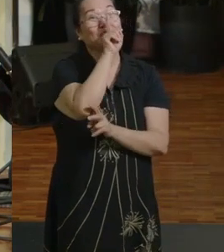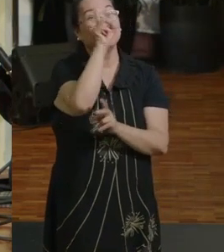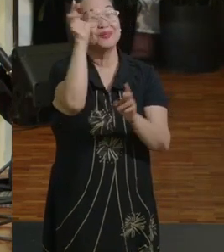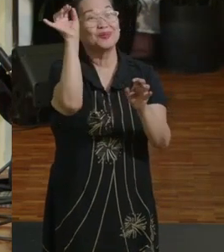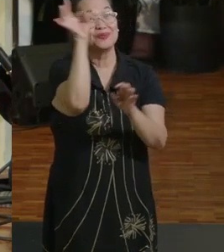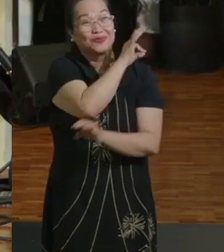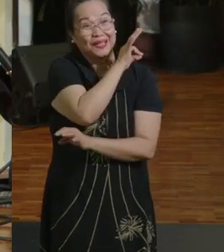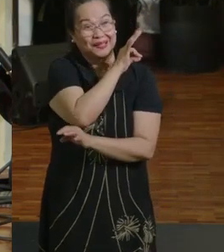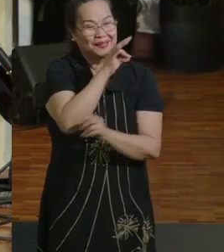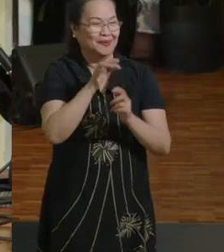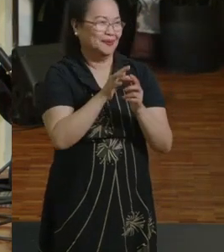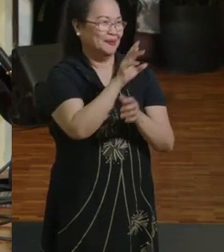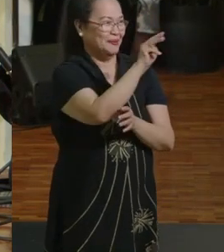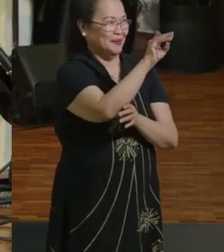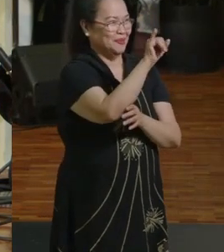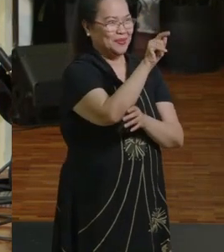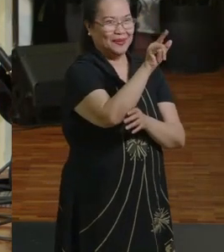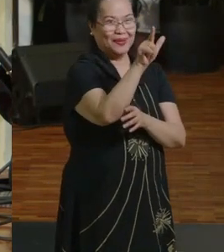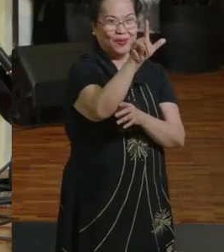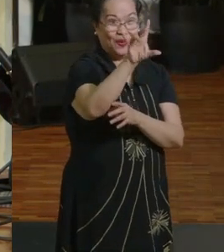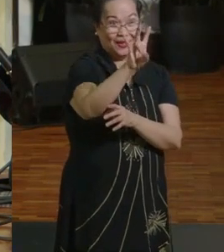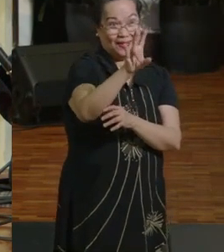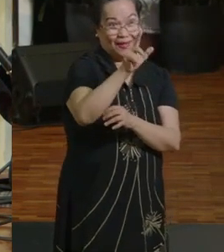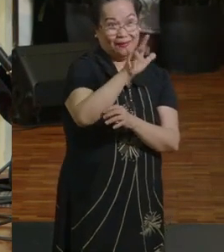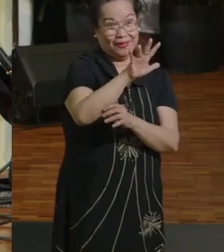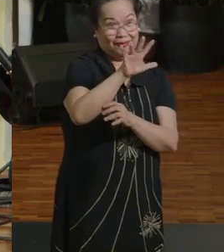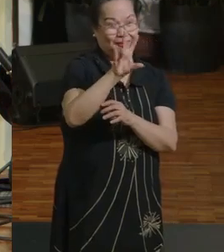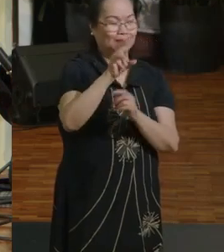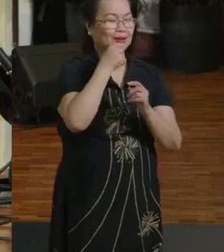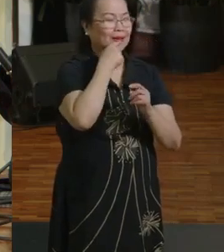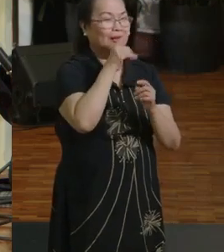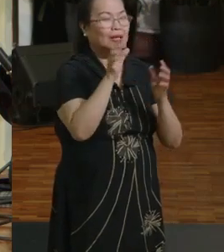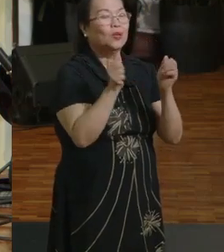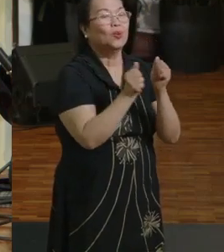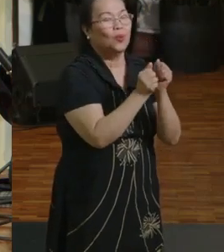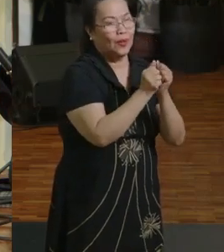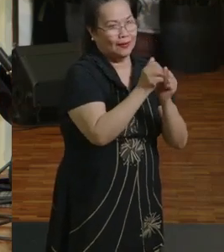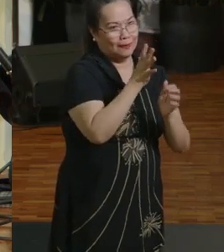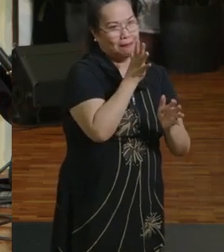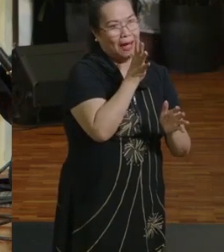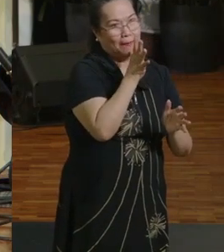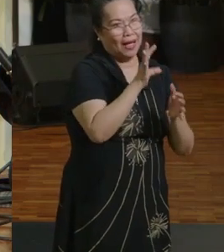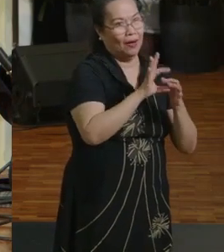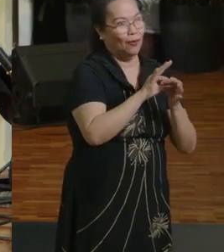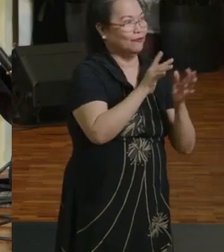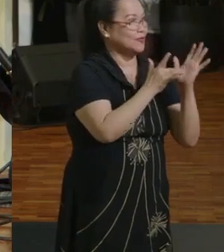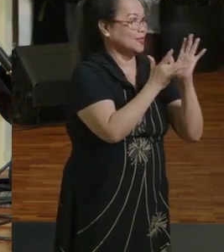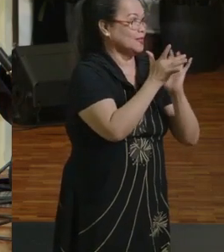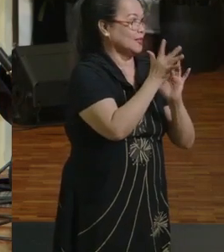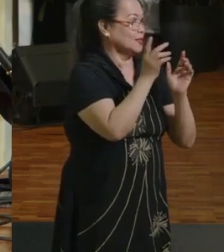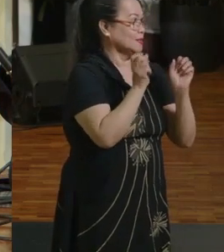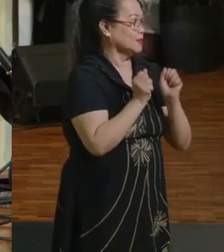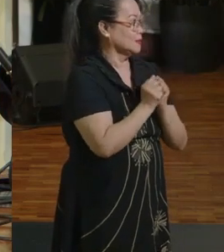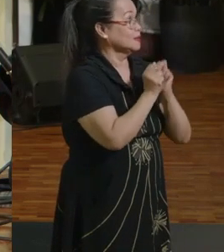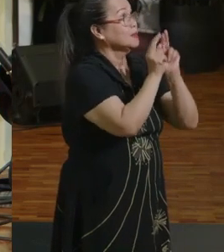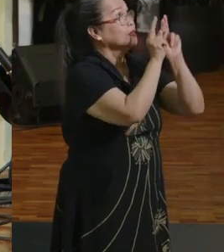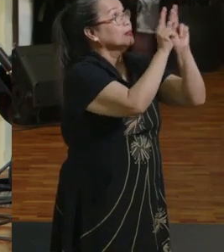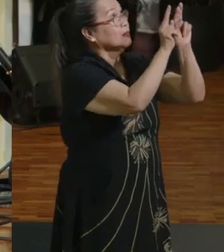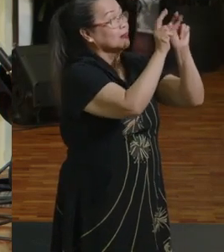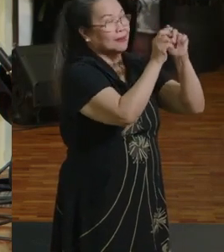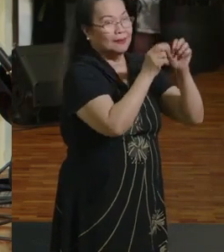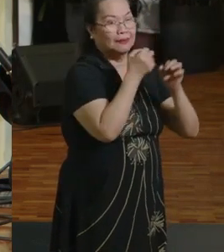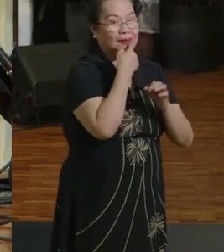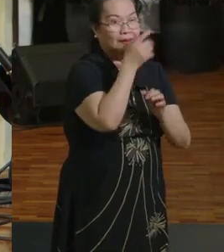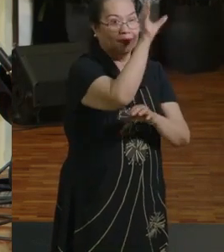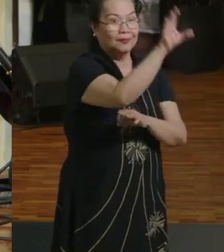Pero sa Matthew 27:56, siya po ay kasama ni Mary, the mother of Jesus, sa tabi ng krus. Sa Matthew 28:1,